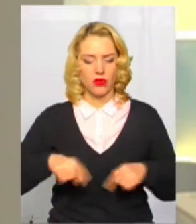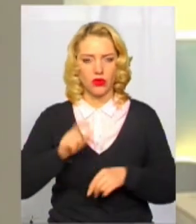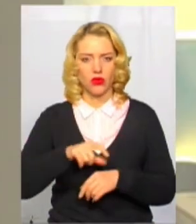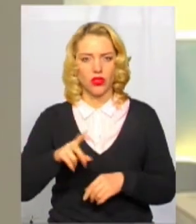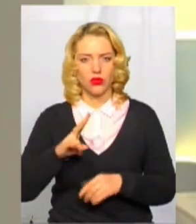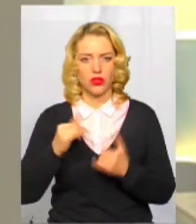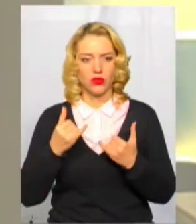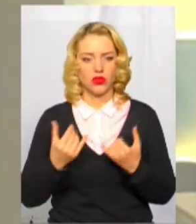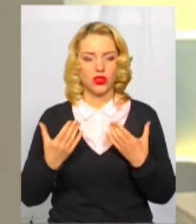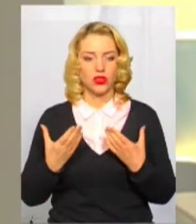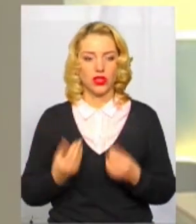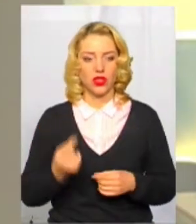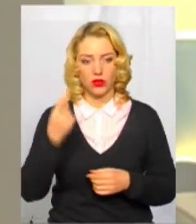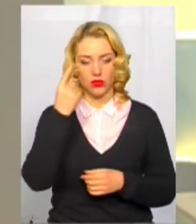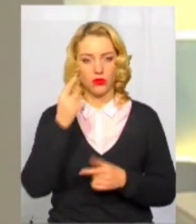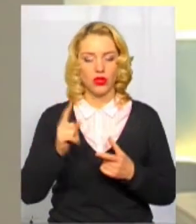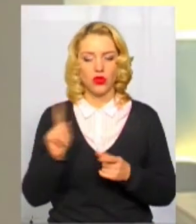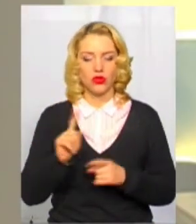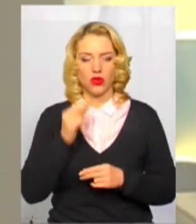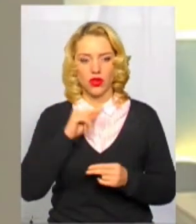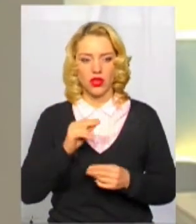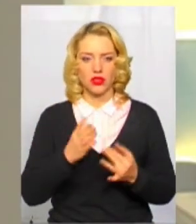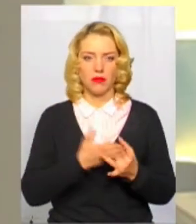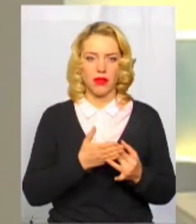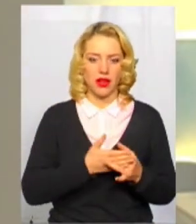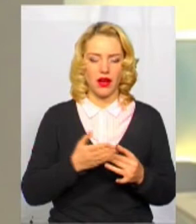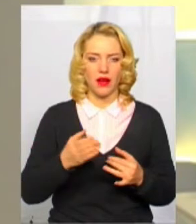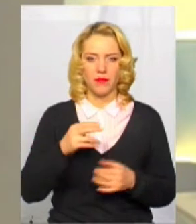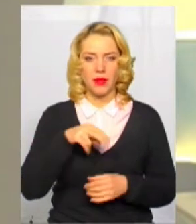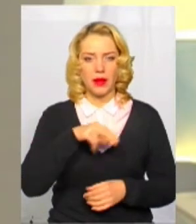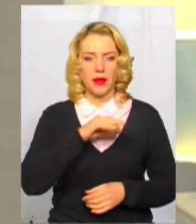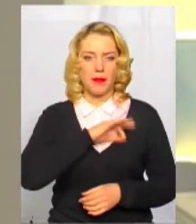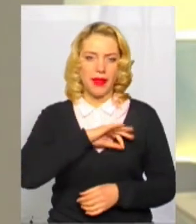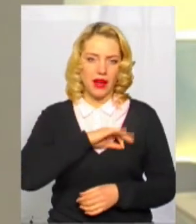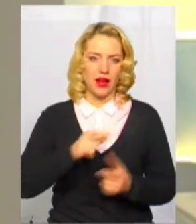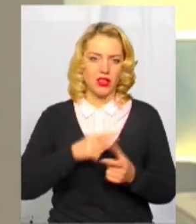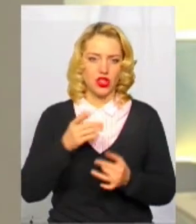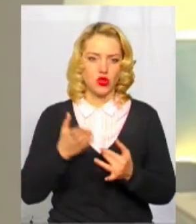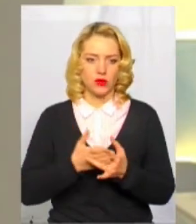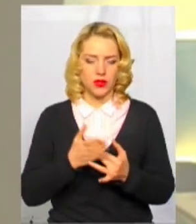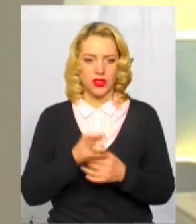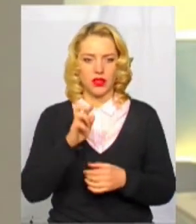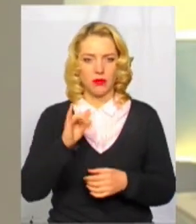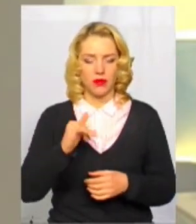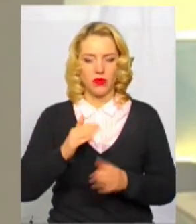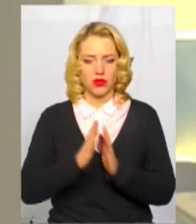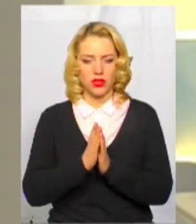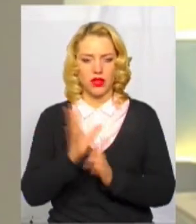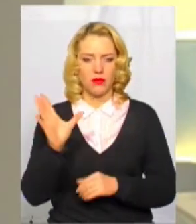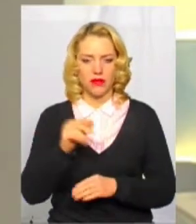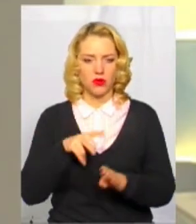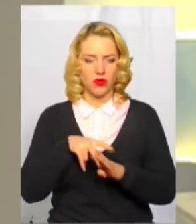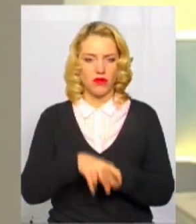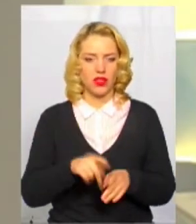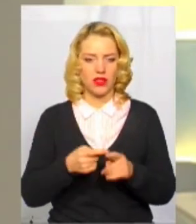сьогоднішній день думають, що краще, пільги чи субсидії. Я теж би просила при всьому навантаженні на цей